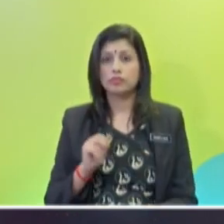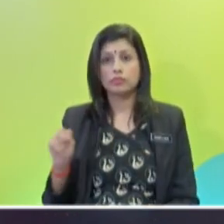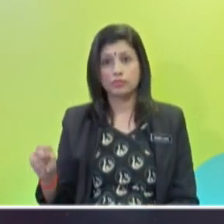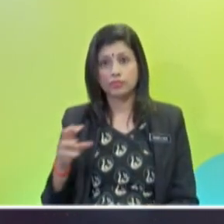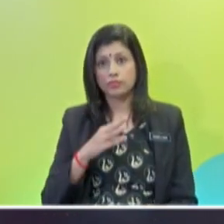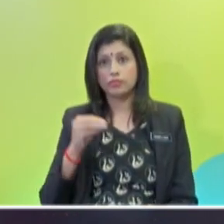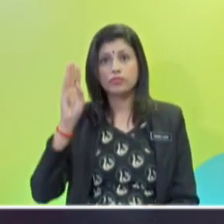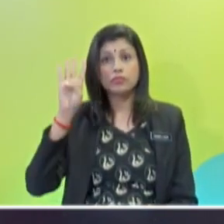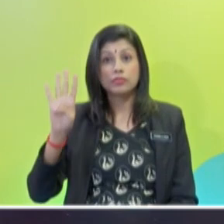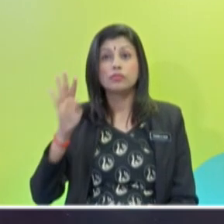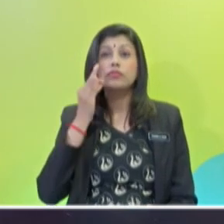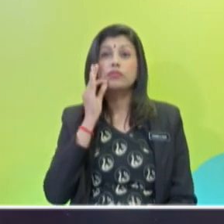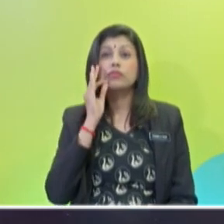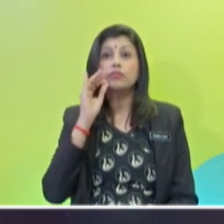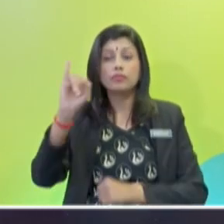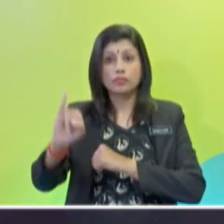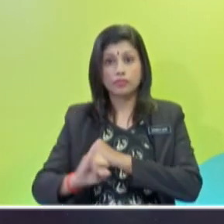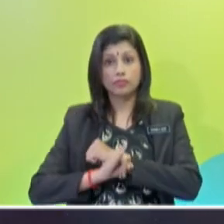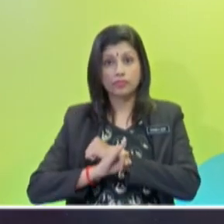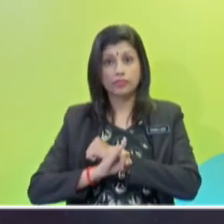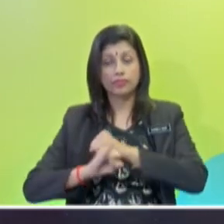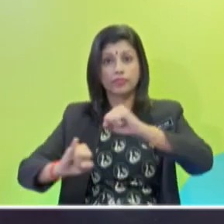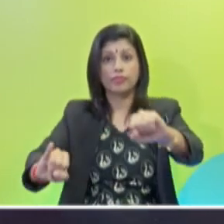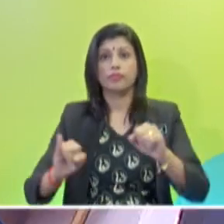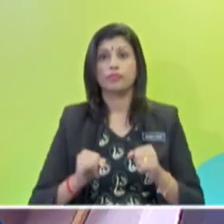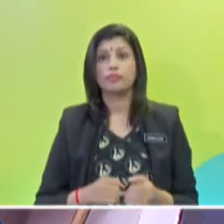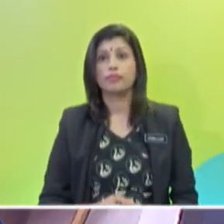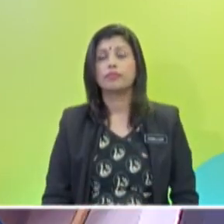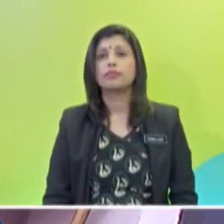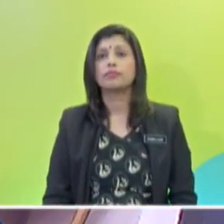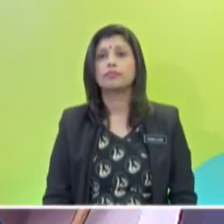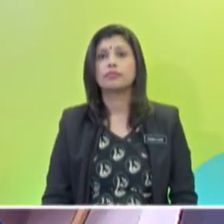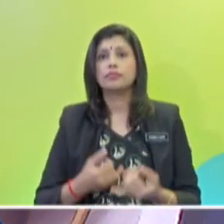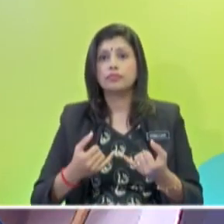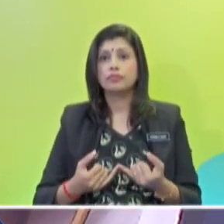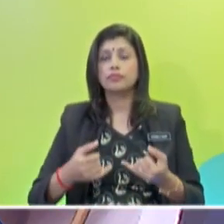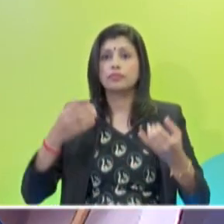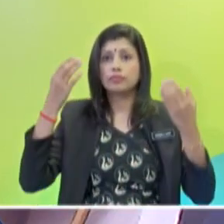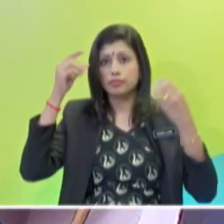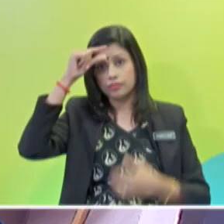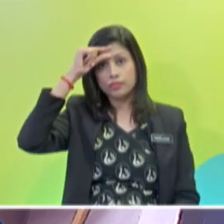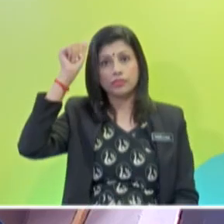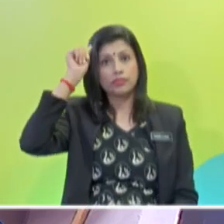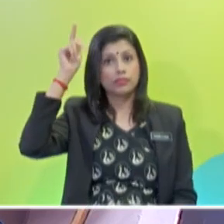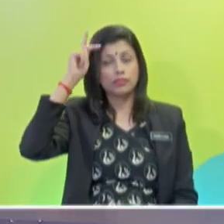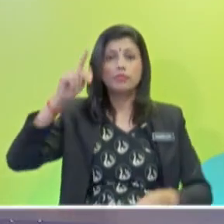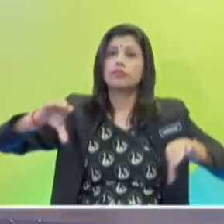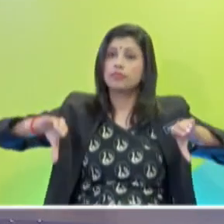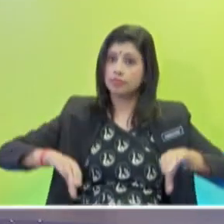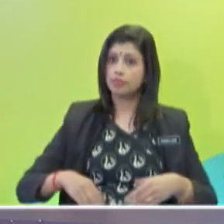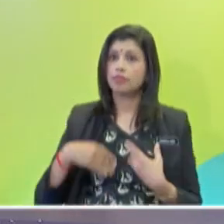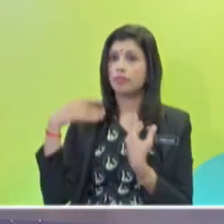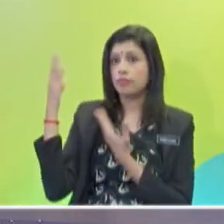import. Import. Boleh bantu cikgu dan murid-murid di rumah? Boleh, cikgu. Di hadapan Amal ada latihan sedikit. Oh. Boleh tak Amal